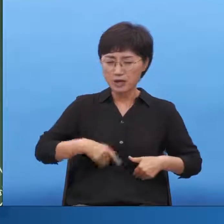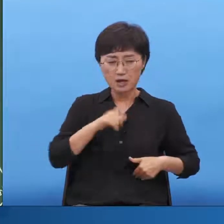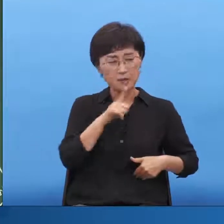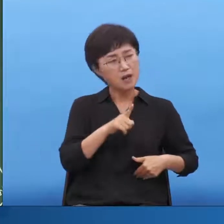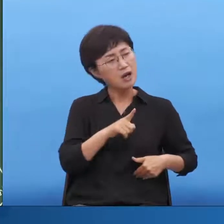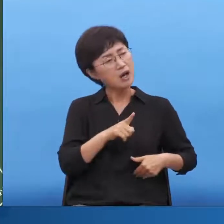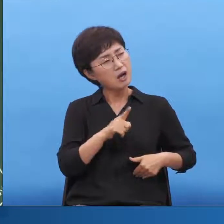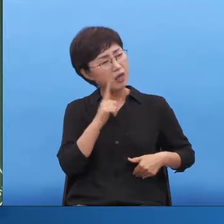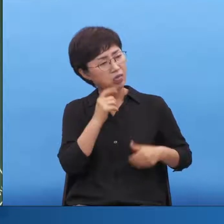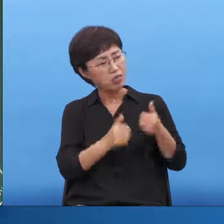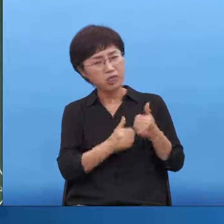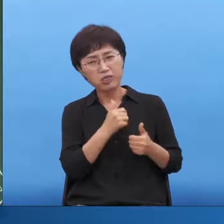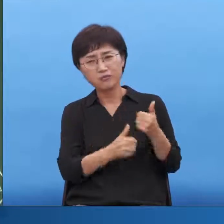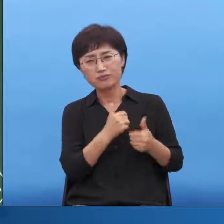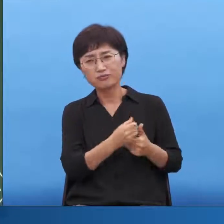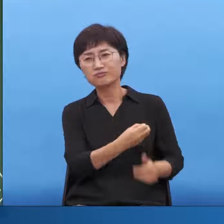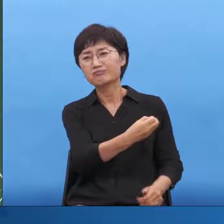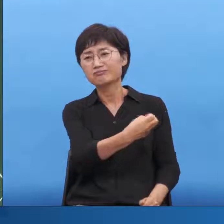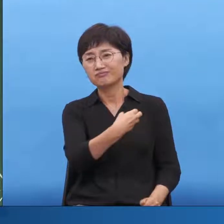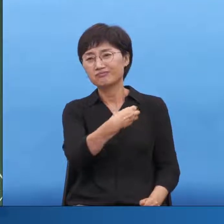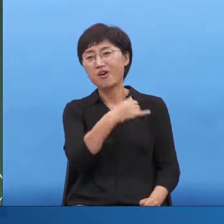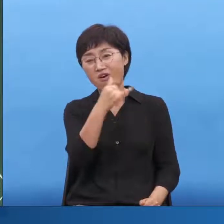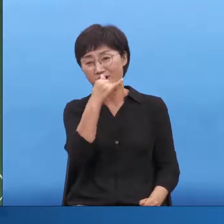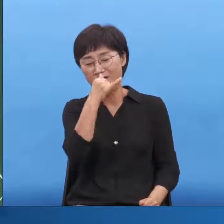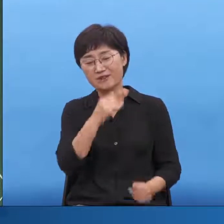有个信徒对我说，我们的牧师听到了牧师要建 RUTC，